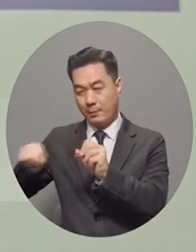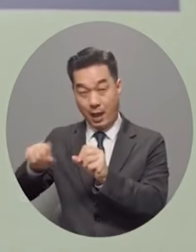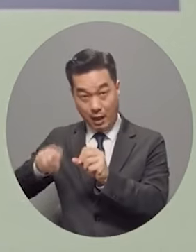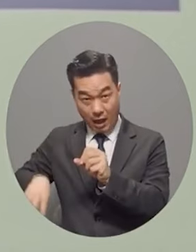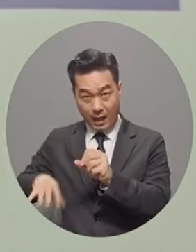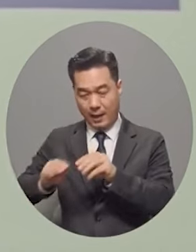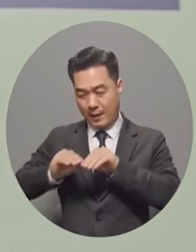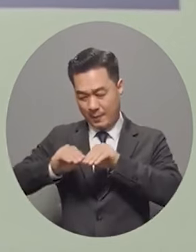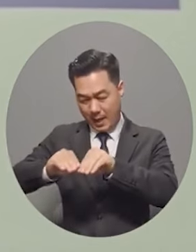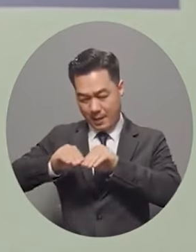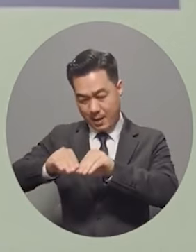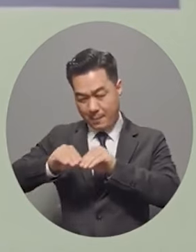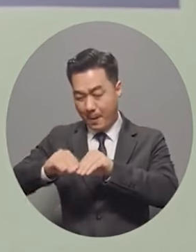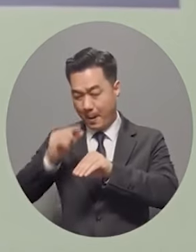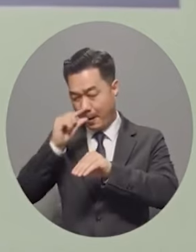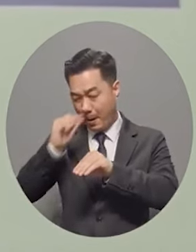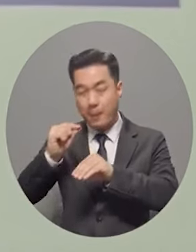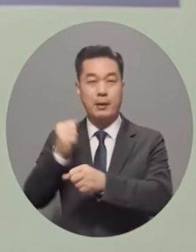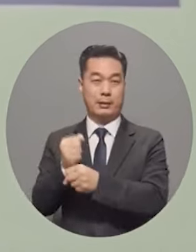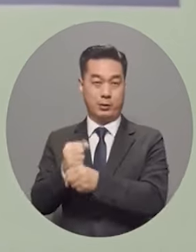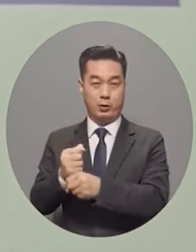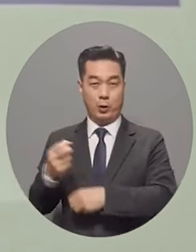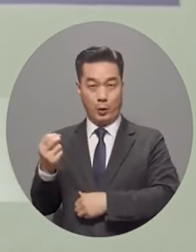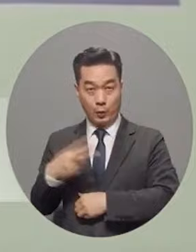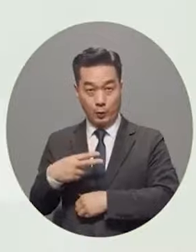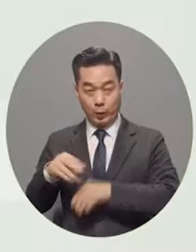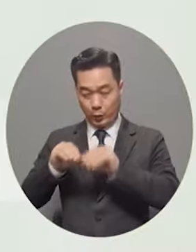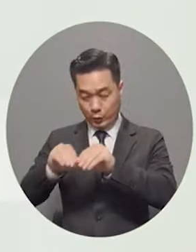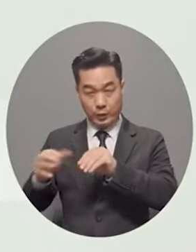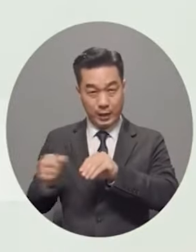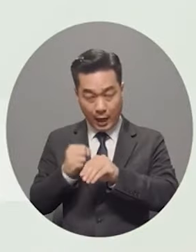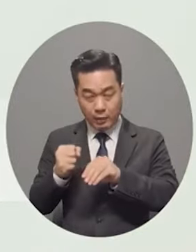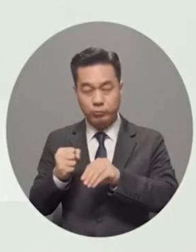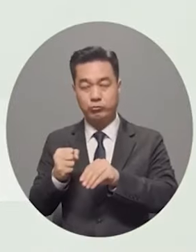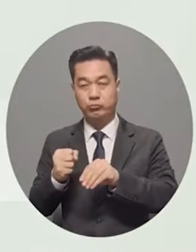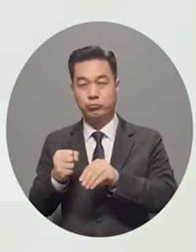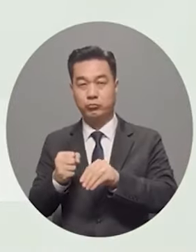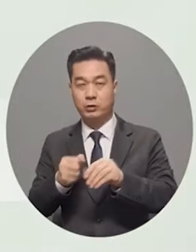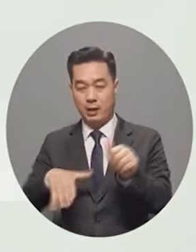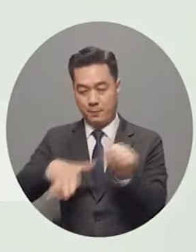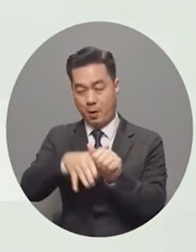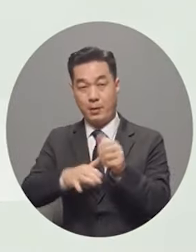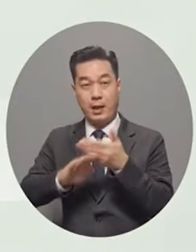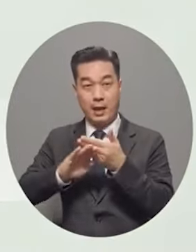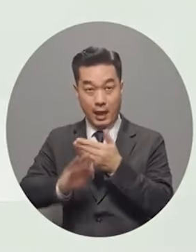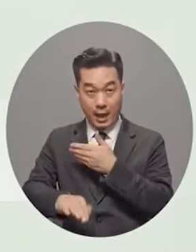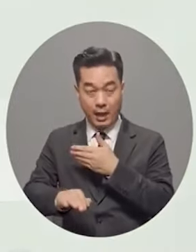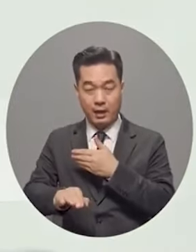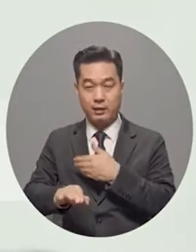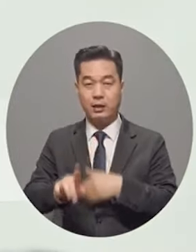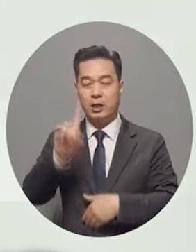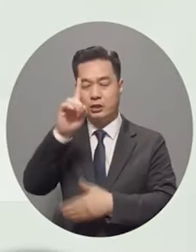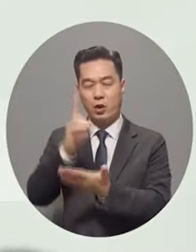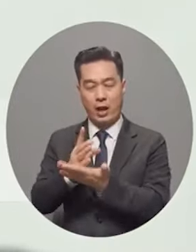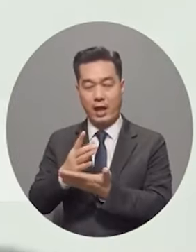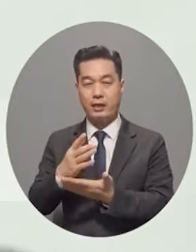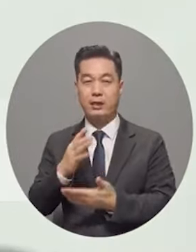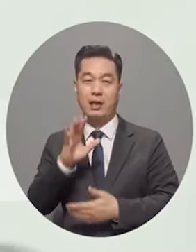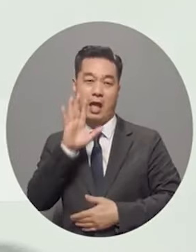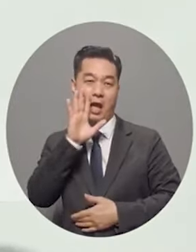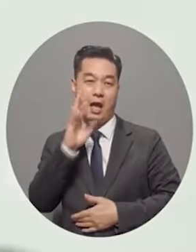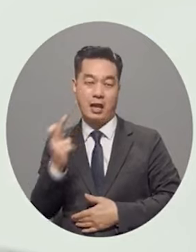갈아 예리한 흉기로 만들었고 흉기를 가지고 범행에 나선 뒤에는 천안아선역 주변에 휴대전화 유심카드를